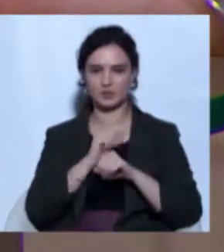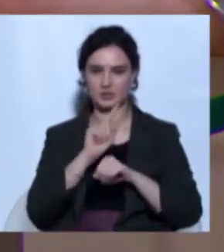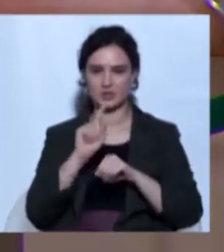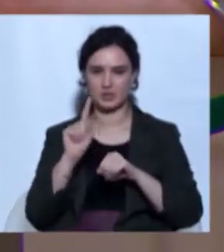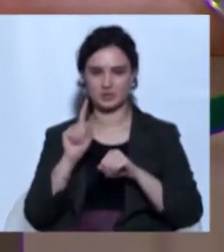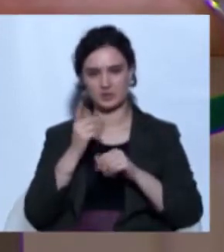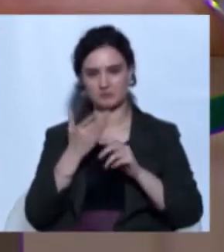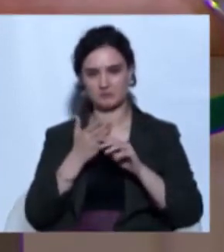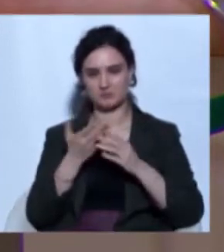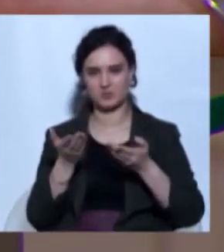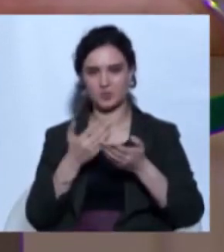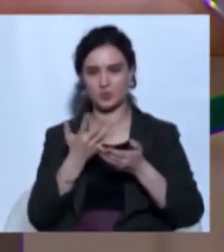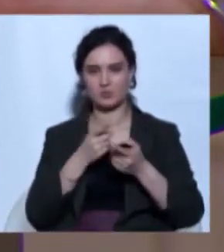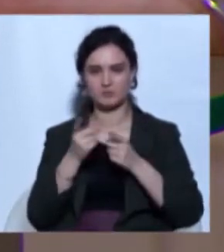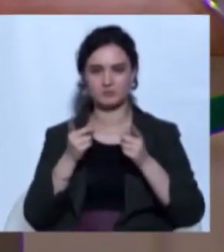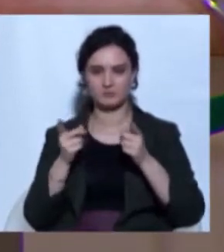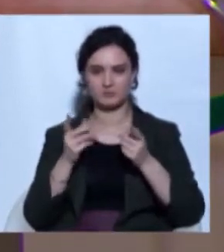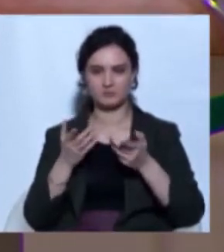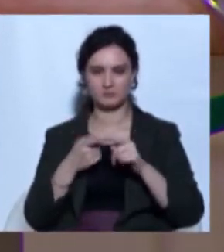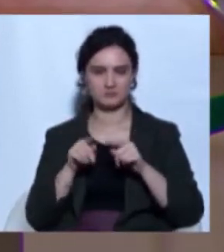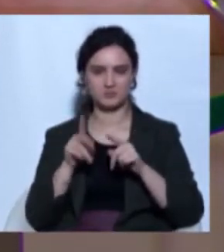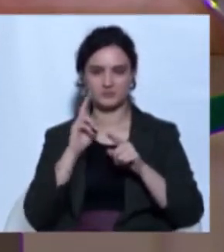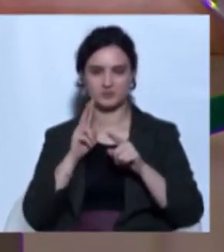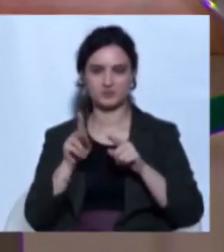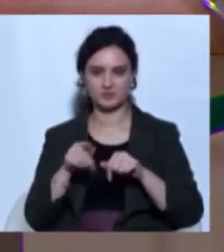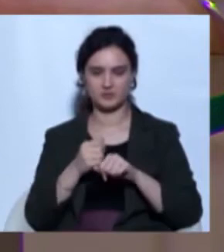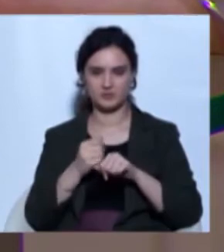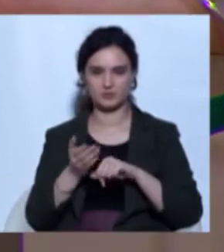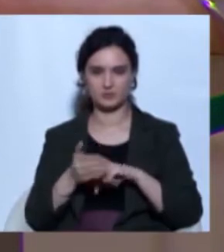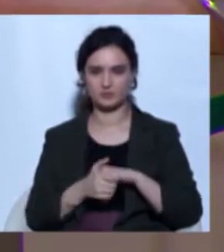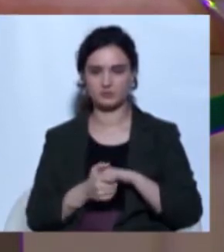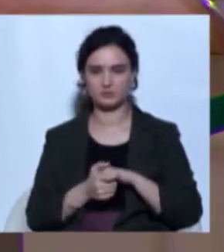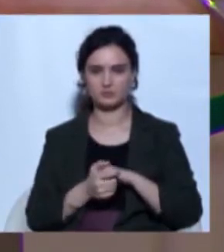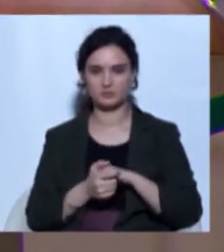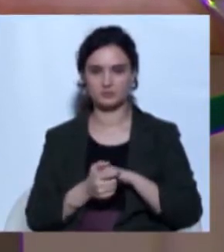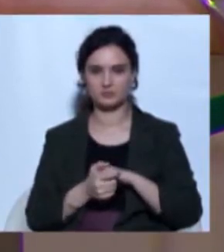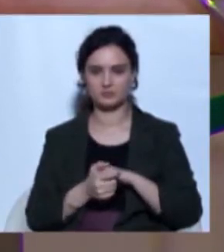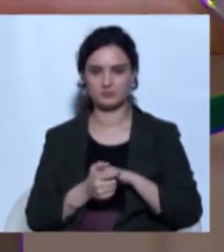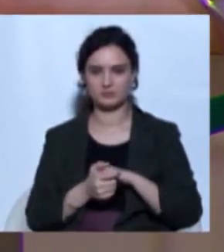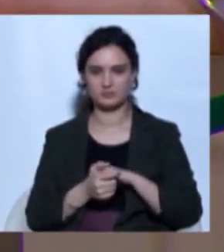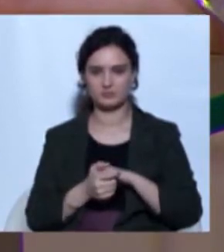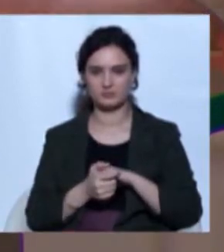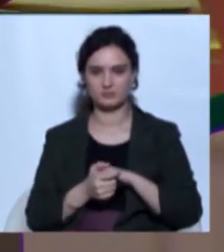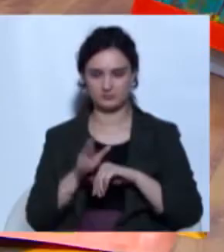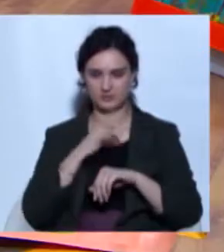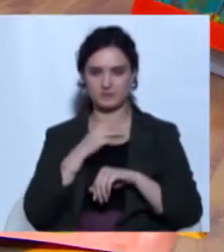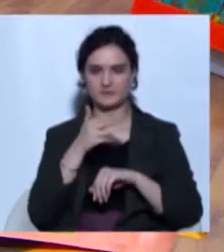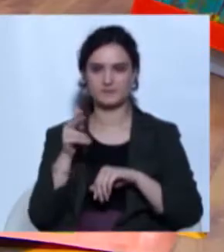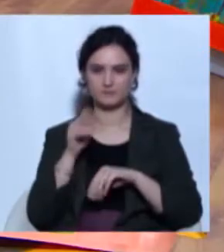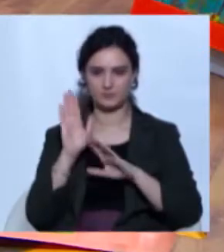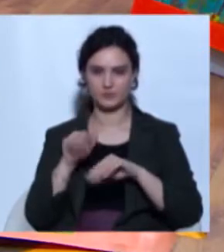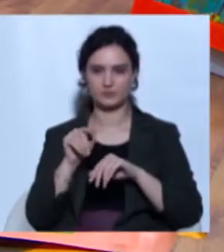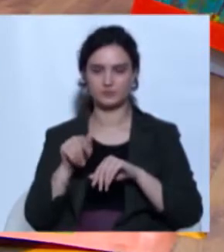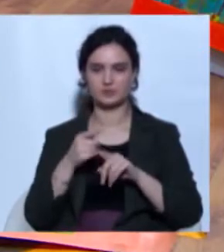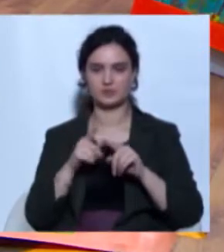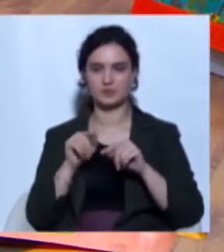ragatsa natsil. Ai romeli es? Nu iqos es. Tetri.